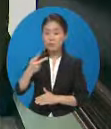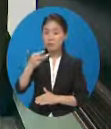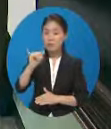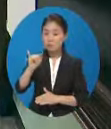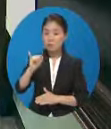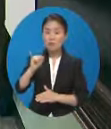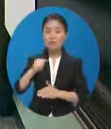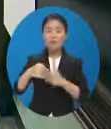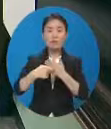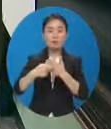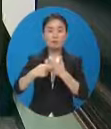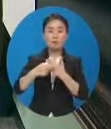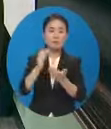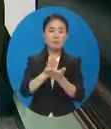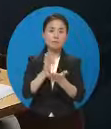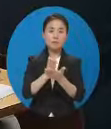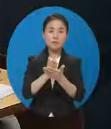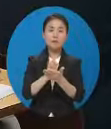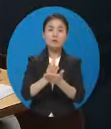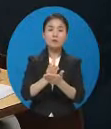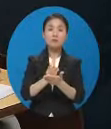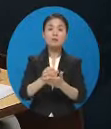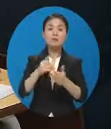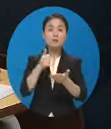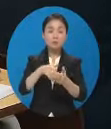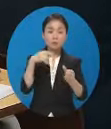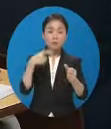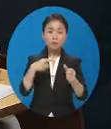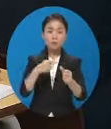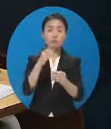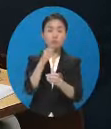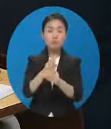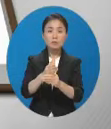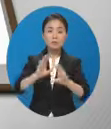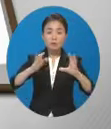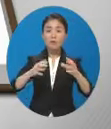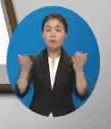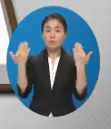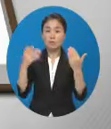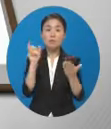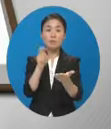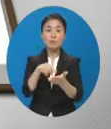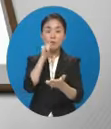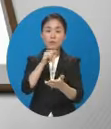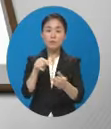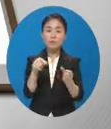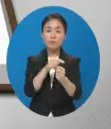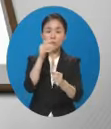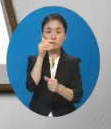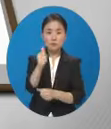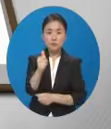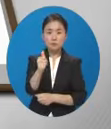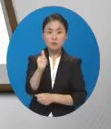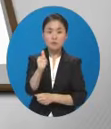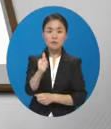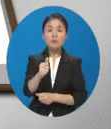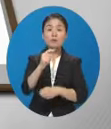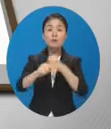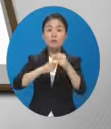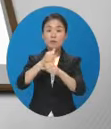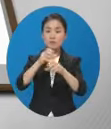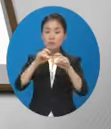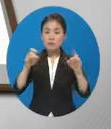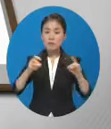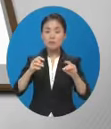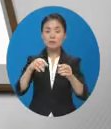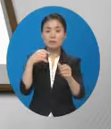탈피해 인성교육의 주체로 국가와 학교를 명시했습니다 교육부장관은 5년마다 인성교육 기본 계획을 세워야